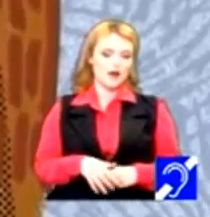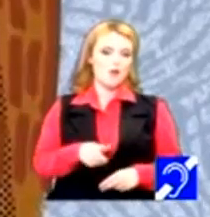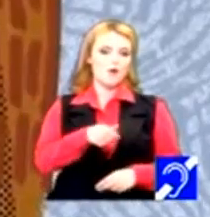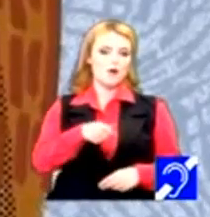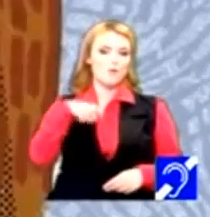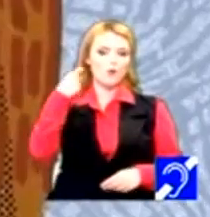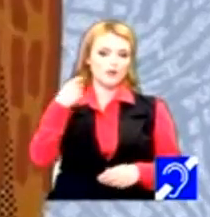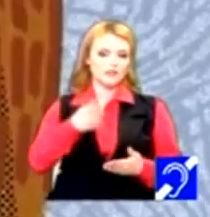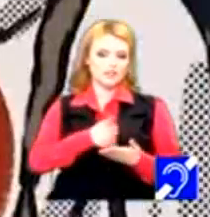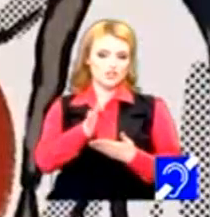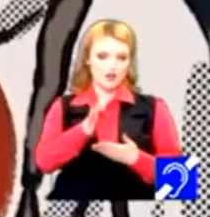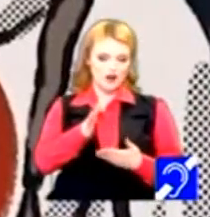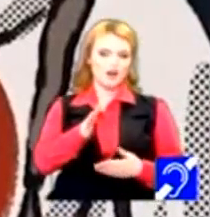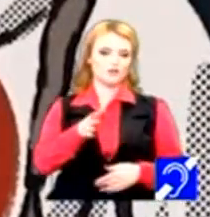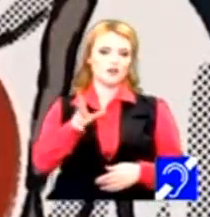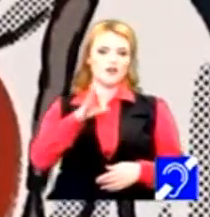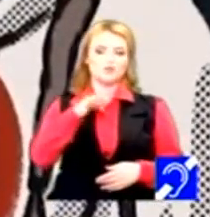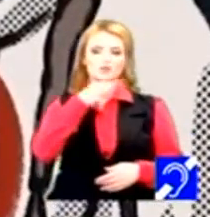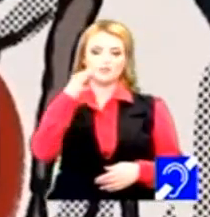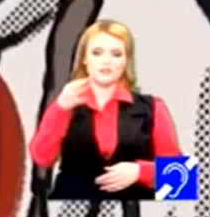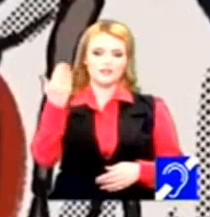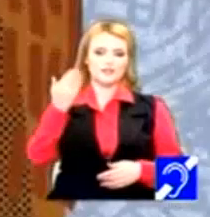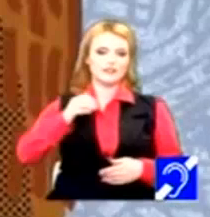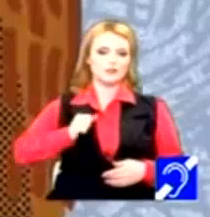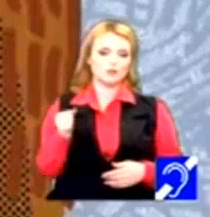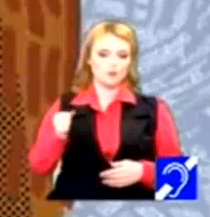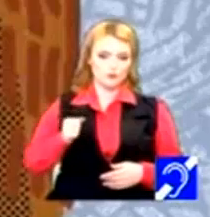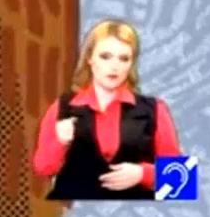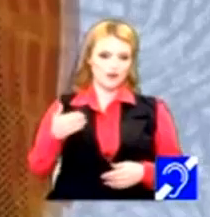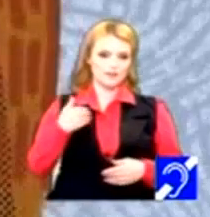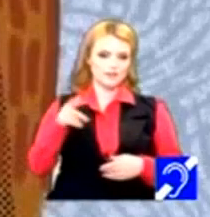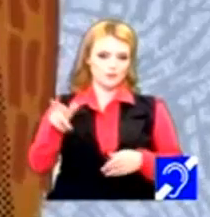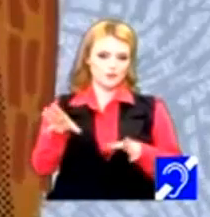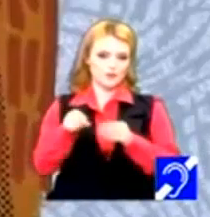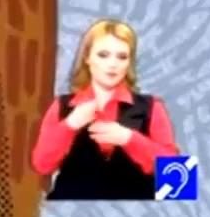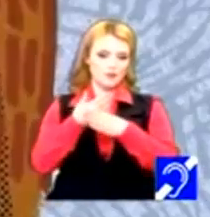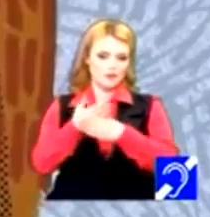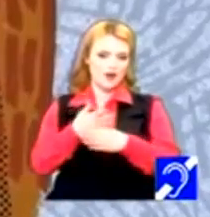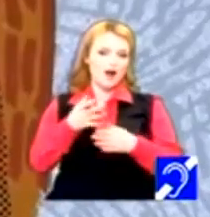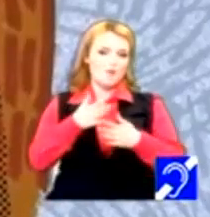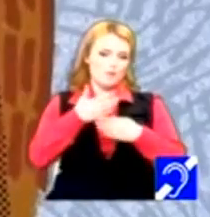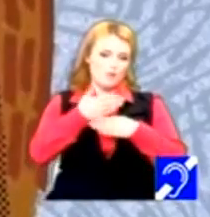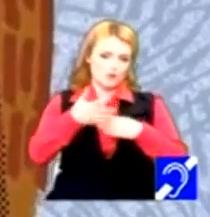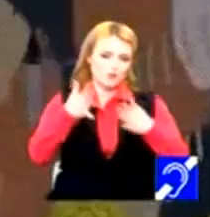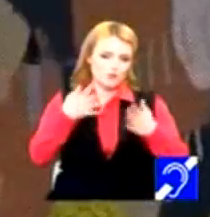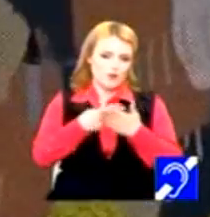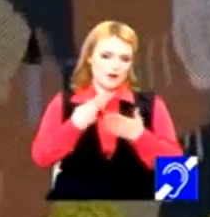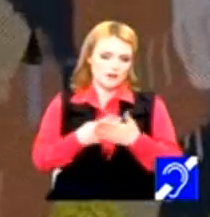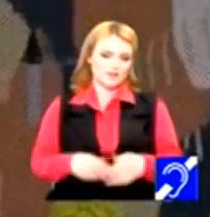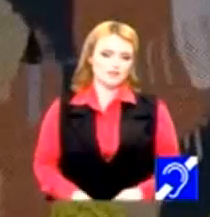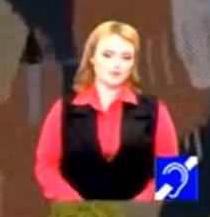Bernie Sanders și s-au pretins a fi activista ecologistă Greta Thunberg și tatăl ei. În telejurnal vedeți când și-a dat